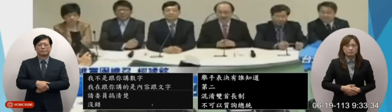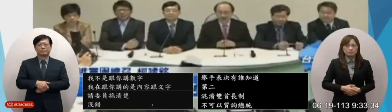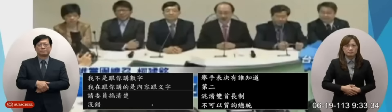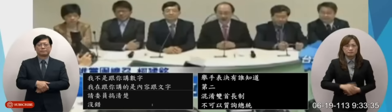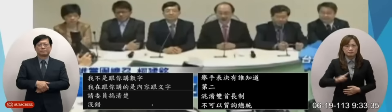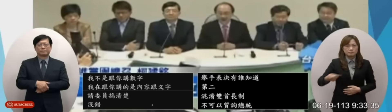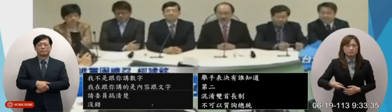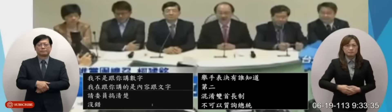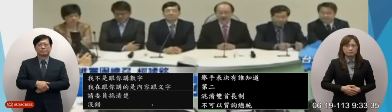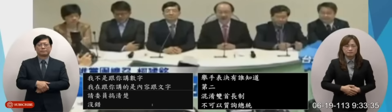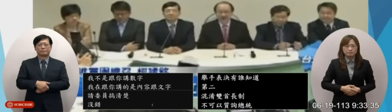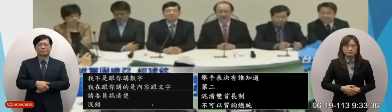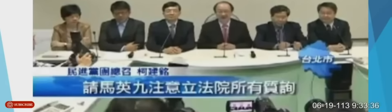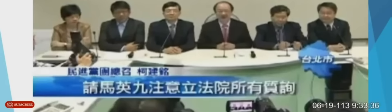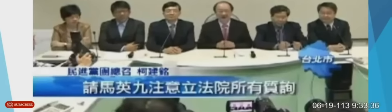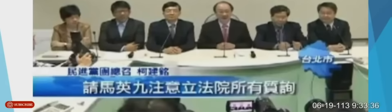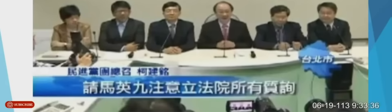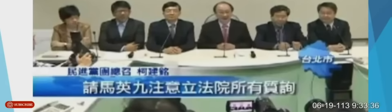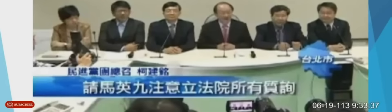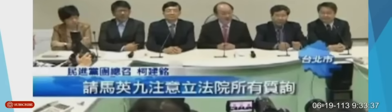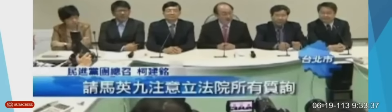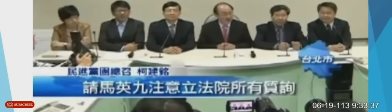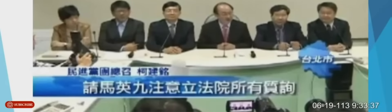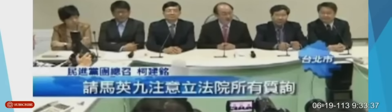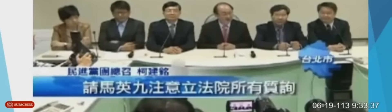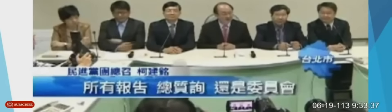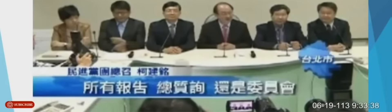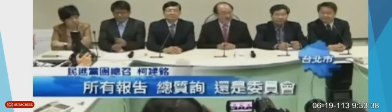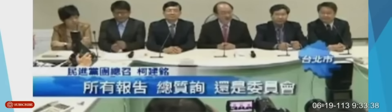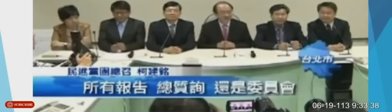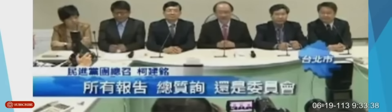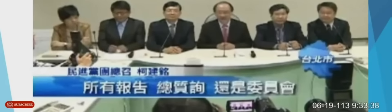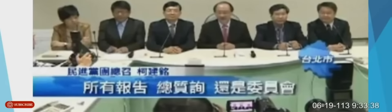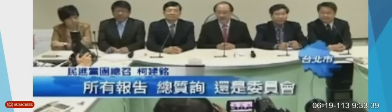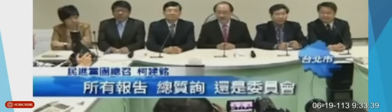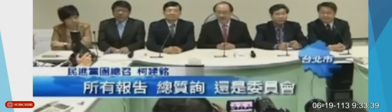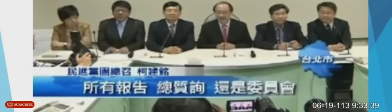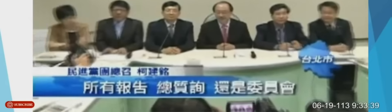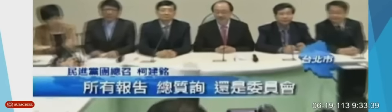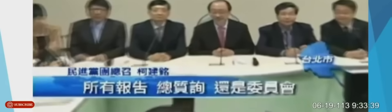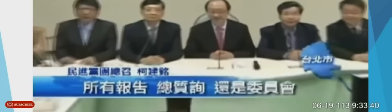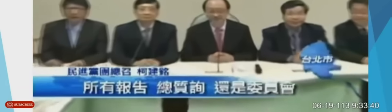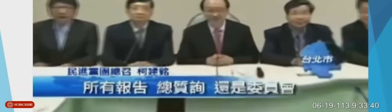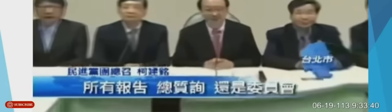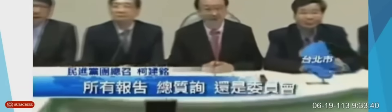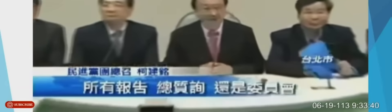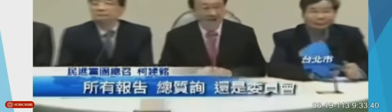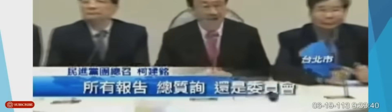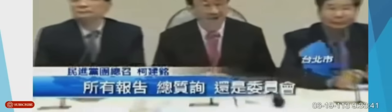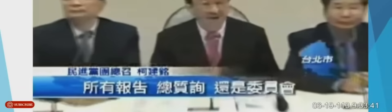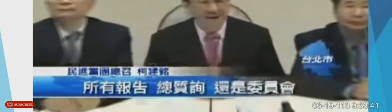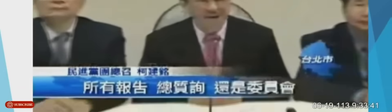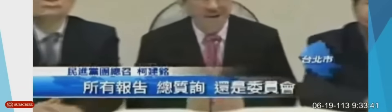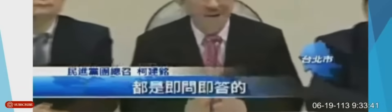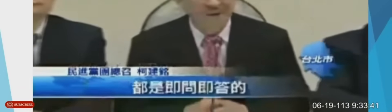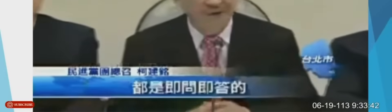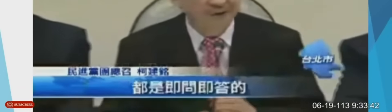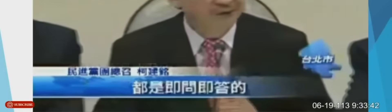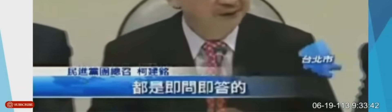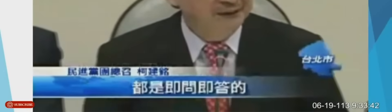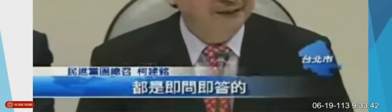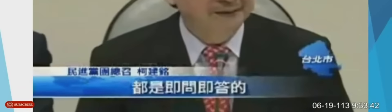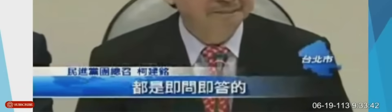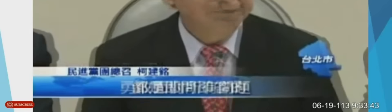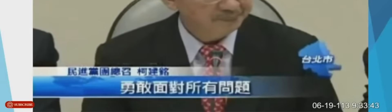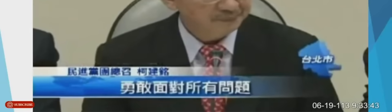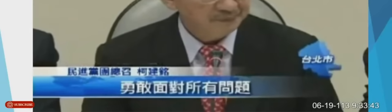下一步。 请马英九注意，立委所有质询。所有的报告，总执行还是委员会，都是即